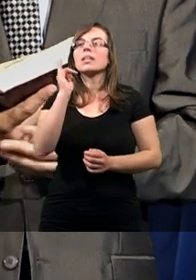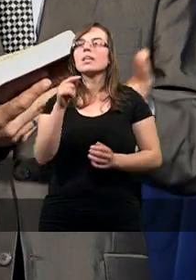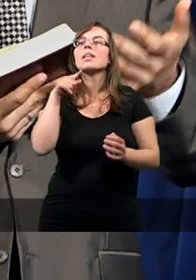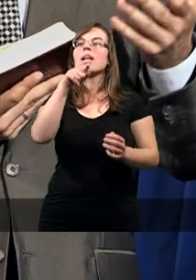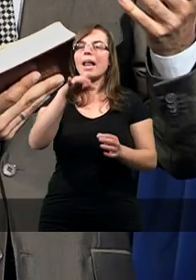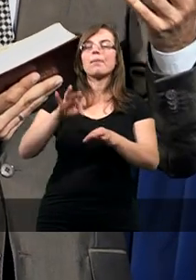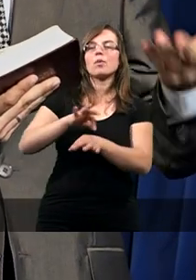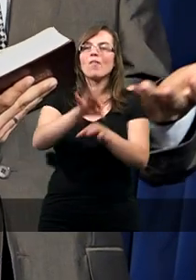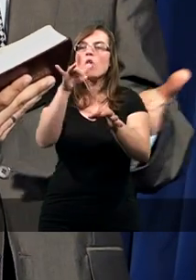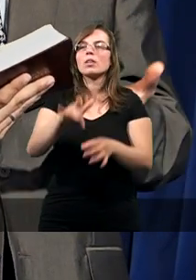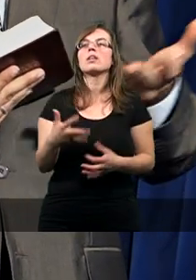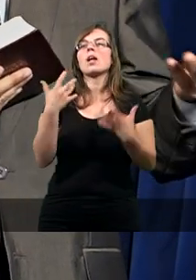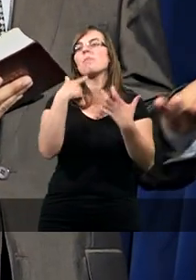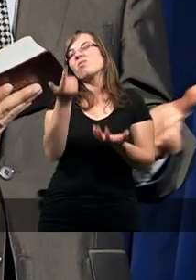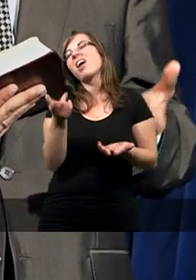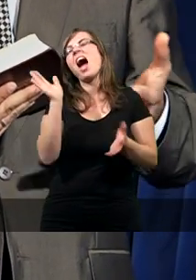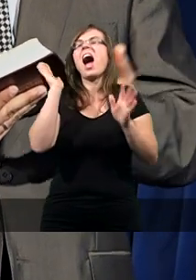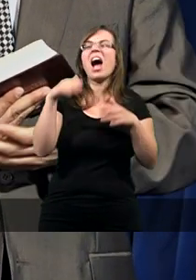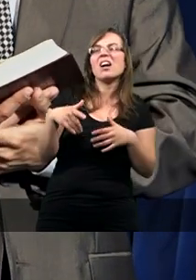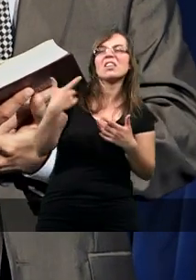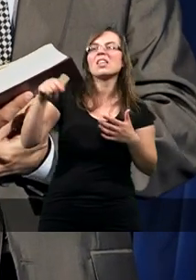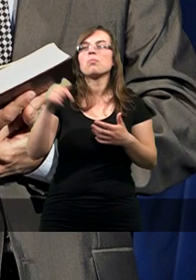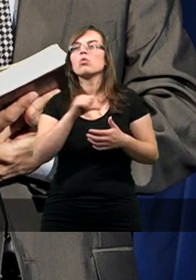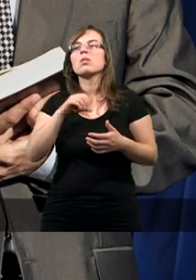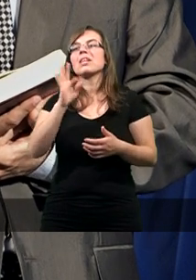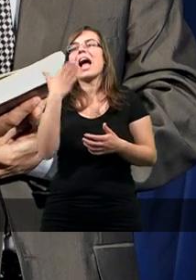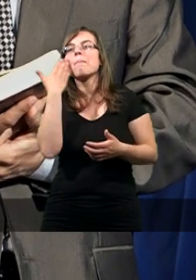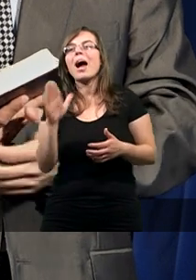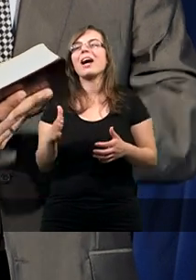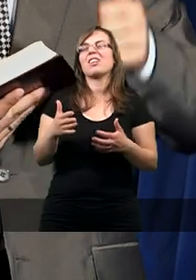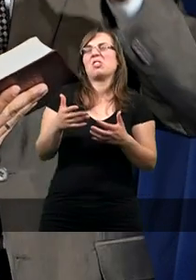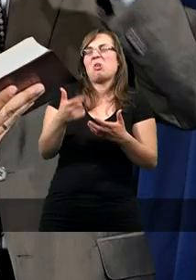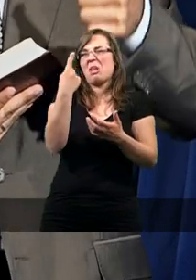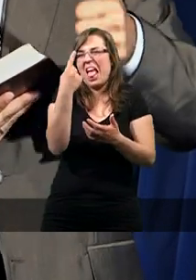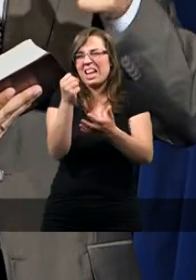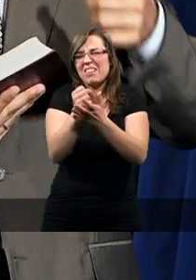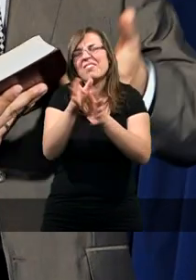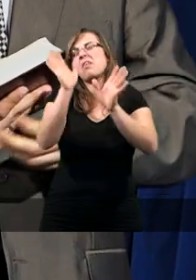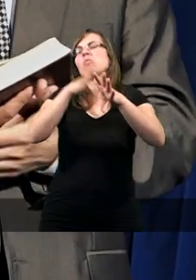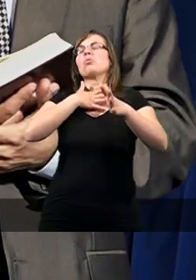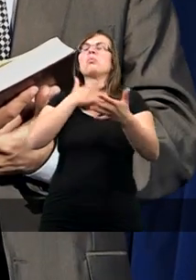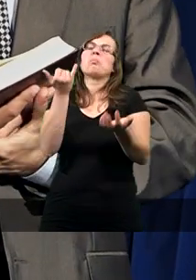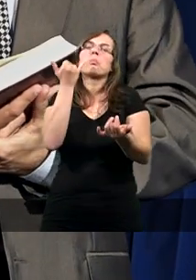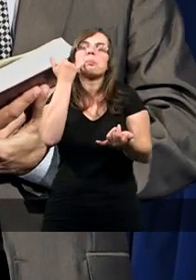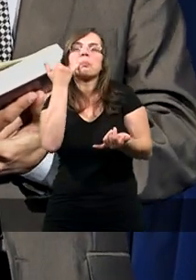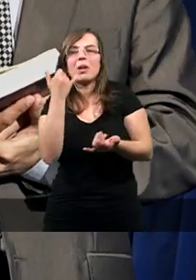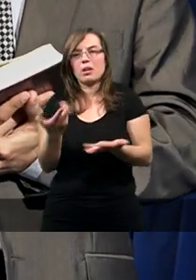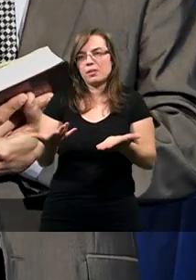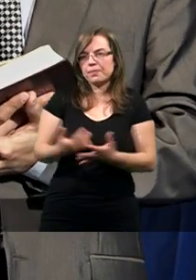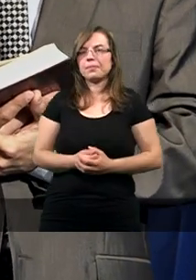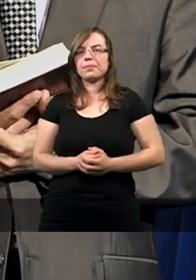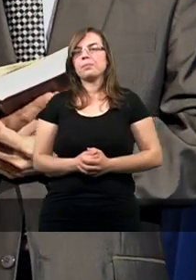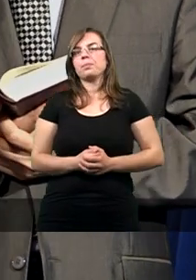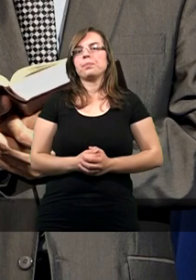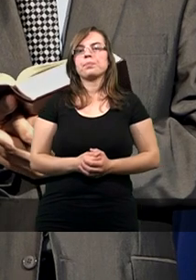I ten przewodniczący wtedy pomyślał sobie, a to się nie muszę już tak bardzo stresować, skoro tylko jedno, to będzie pewnie łatwo. They said